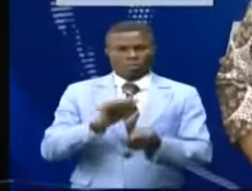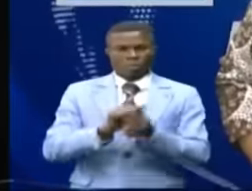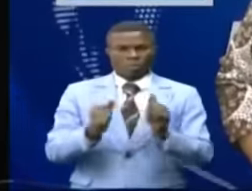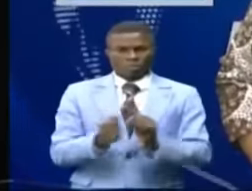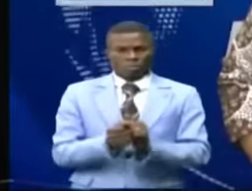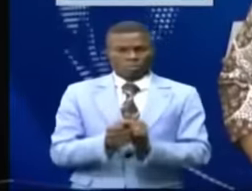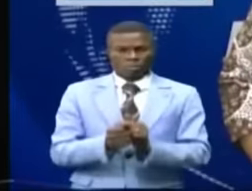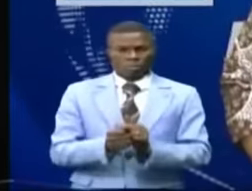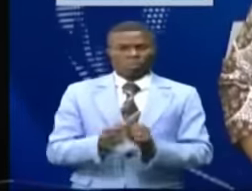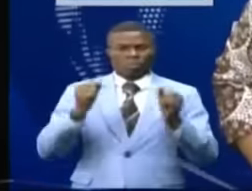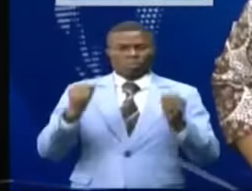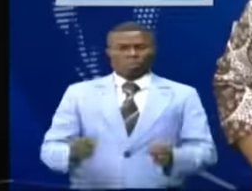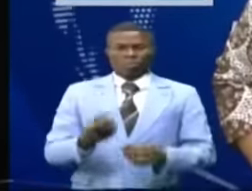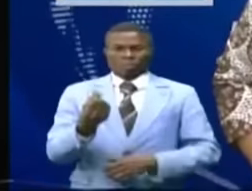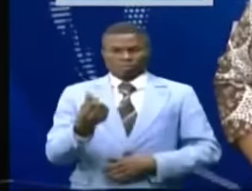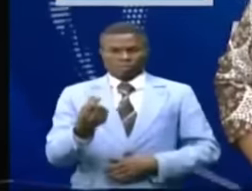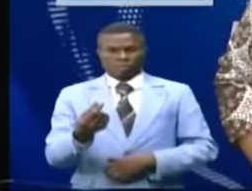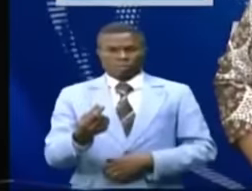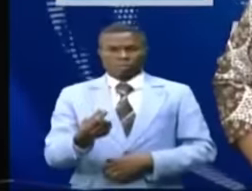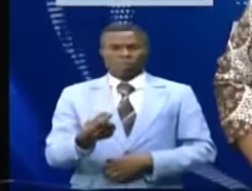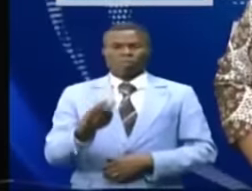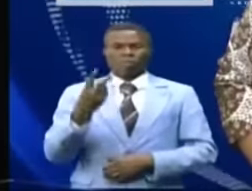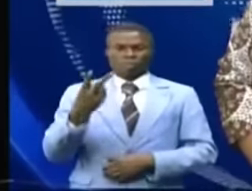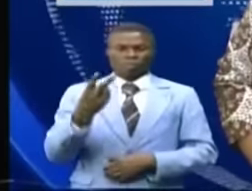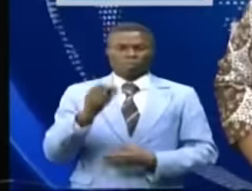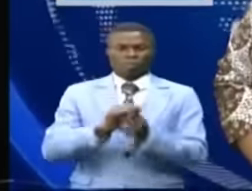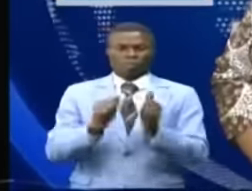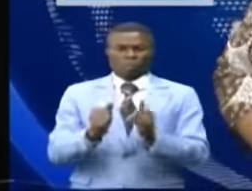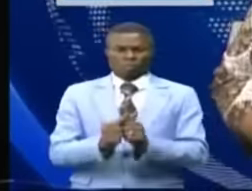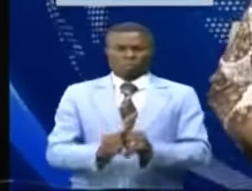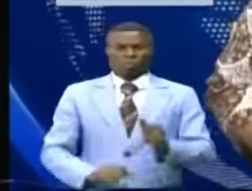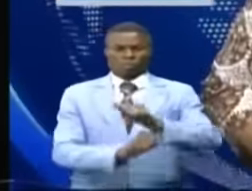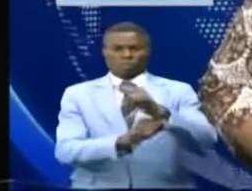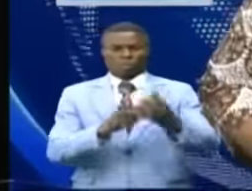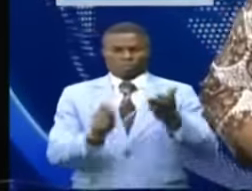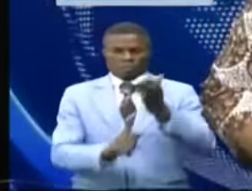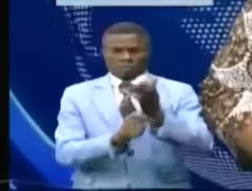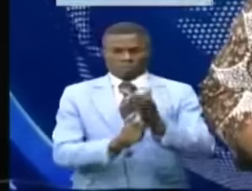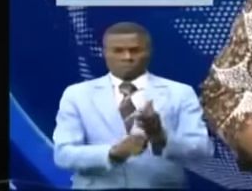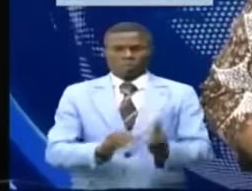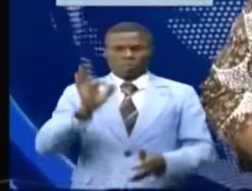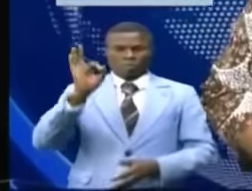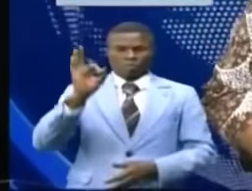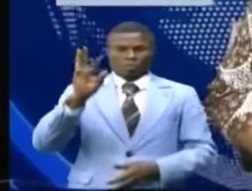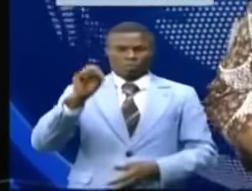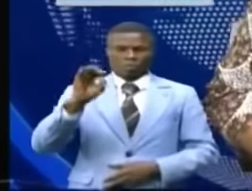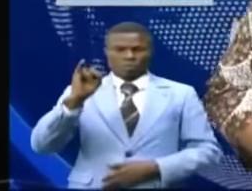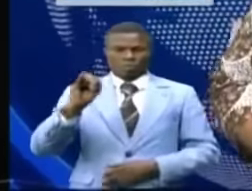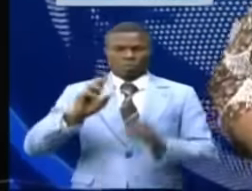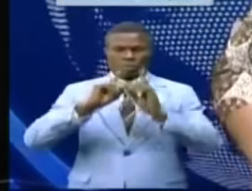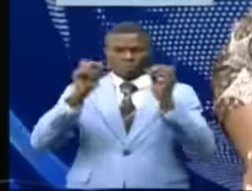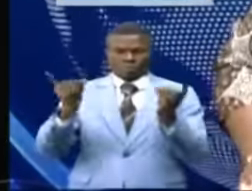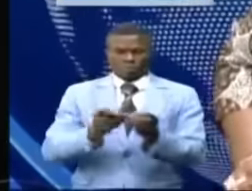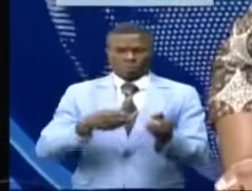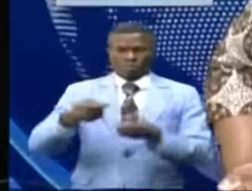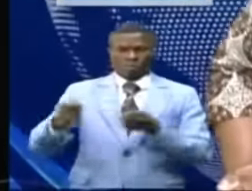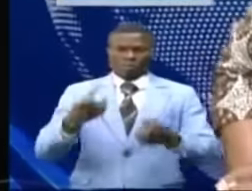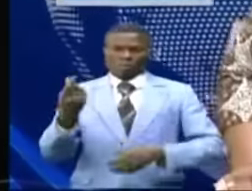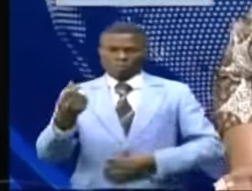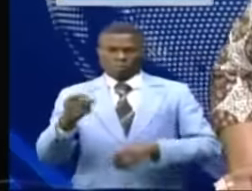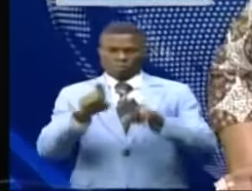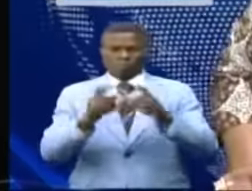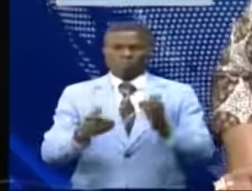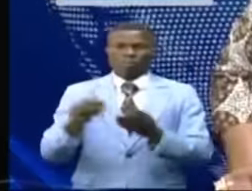concerne la stabilité monétaire, et elle peut compter sur l'appui technique du FMI à travers le département des marchés monétaires et